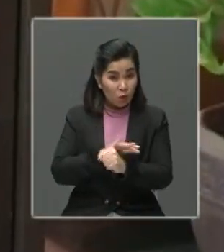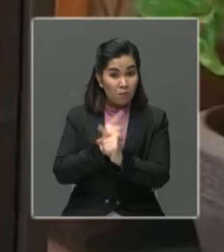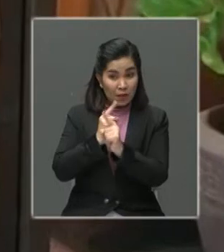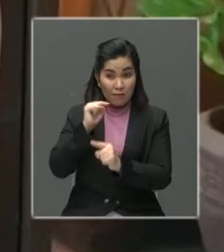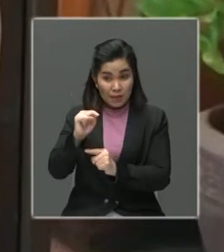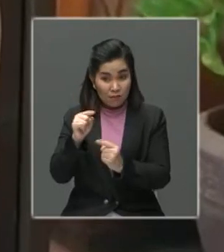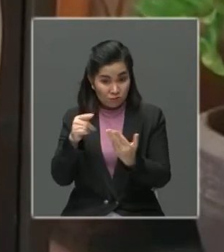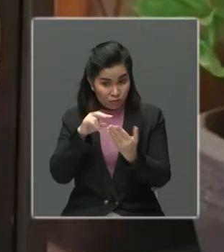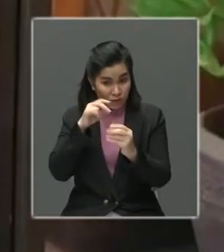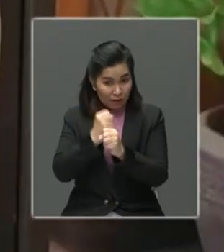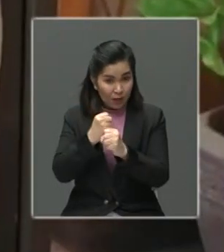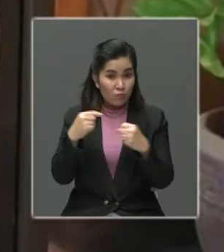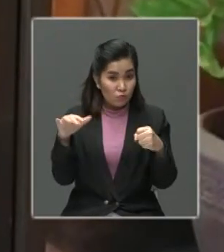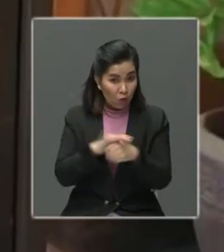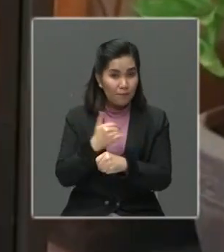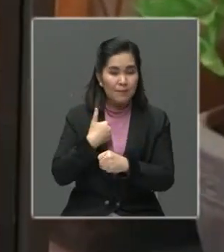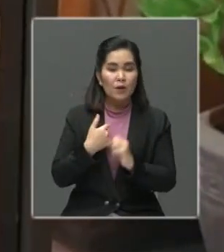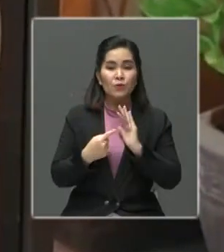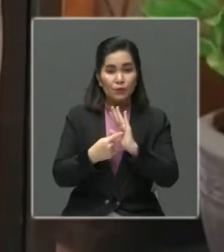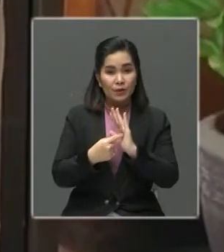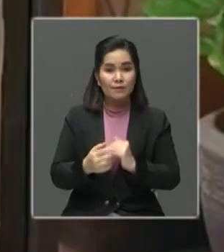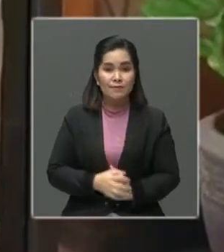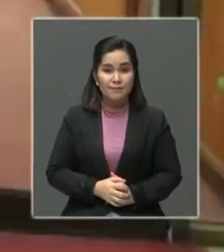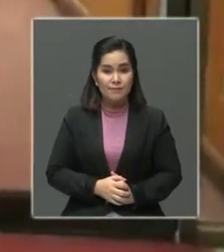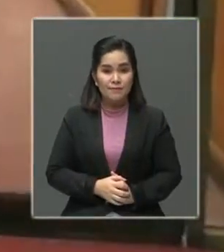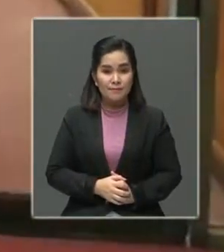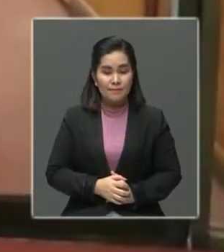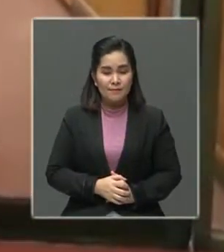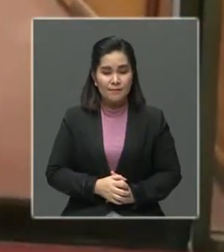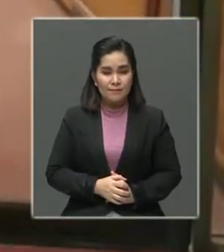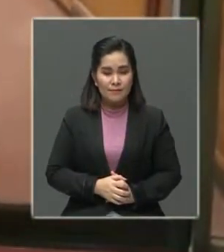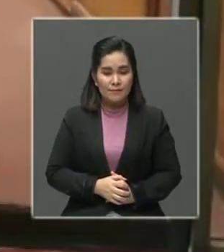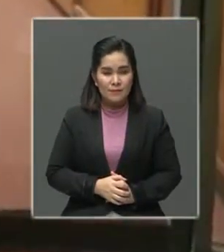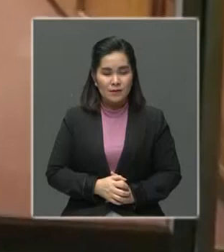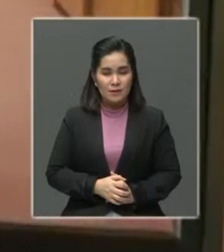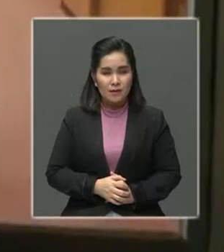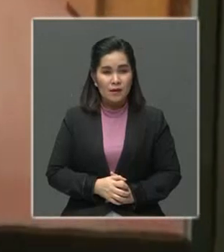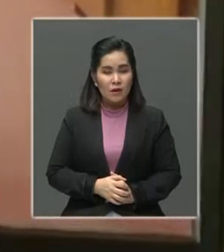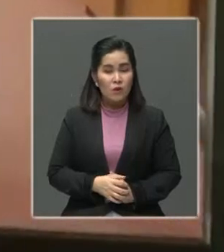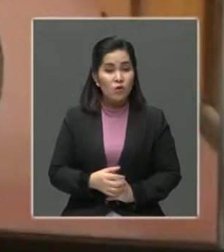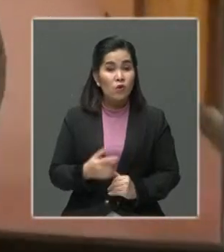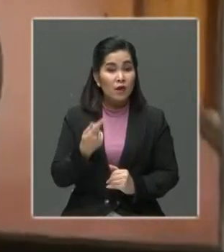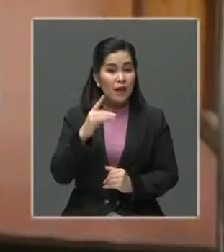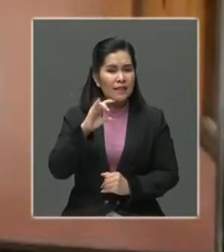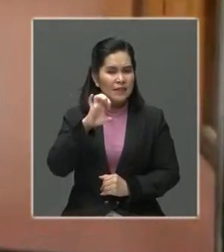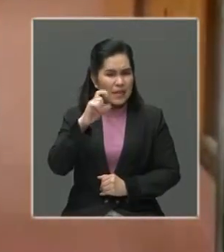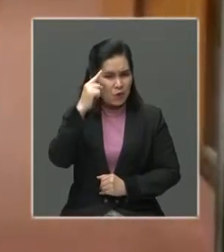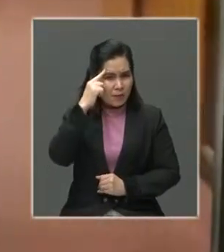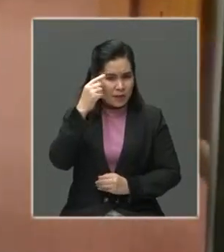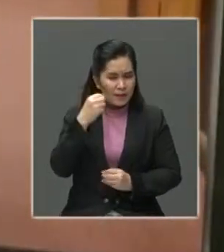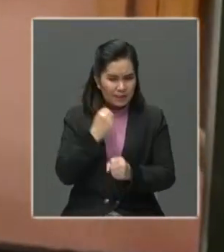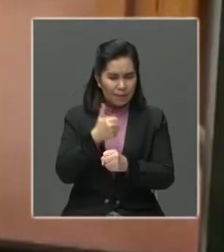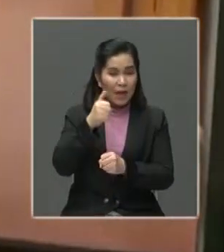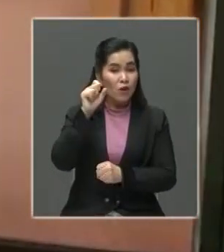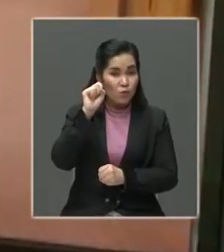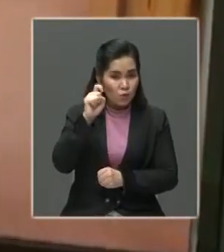งไปหรือไม่ซึ่งคำสั่งคดีอาญาจะขึ้นอยู่กับสำนวนที่ส่งมาว่าจะสามารถทำความเห็นทางคดีได้เลยหรือ